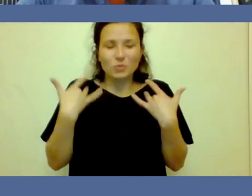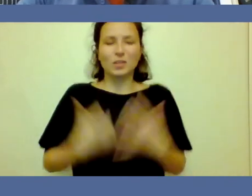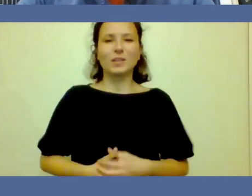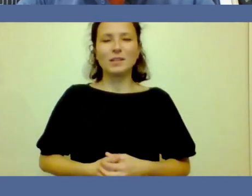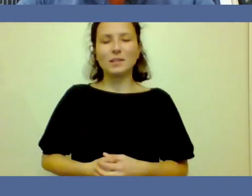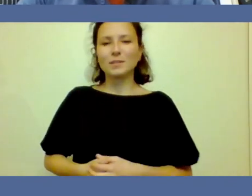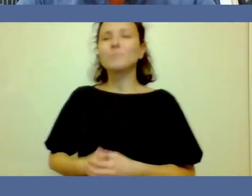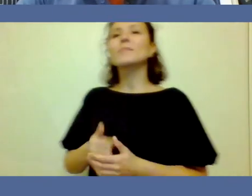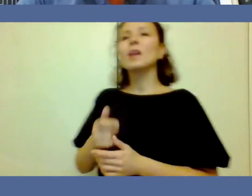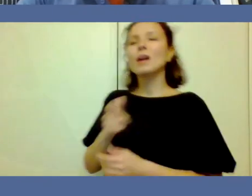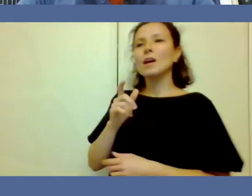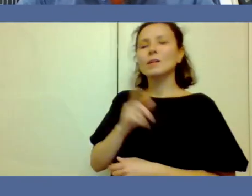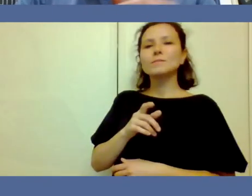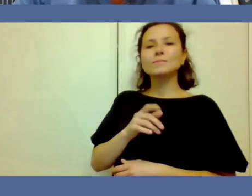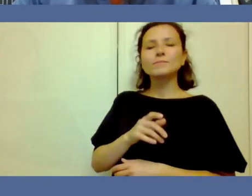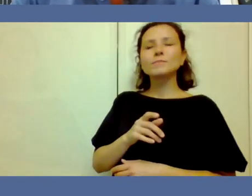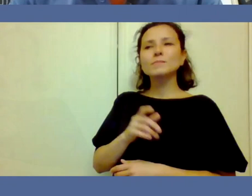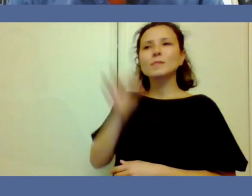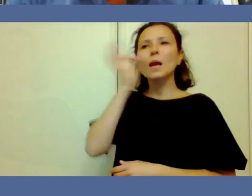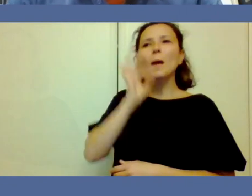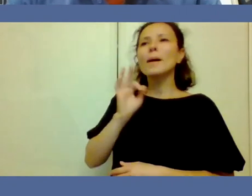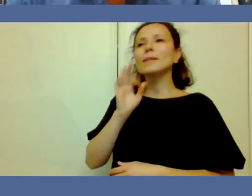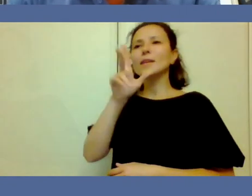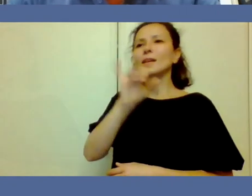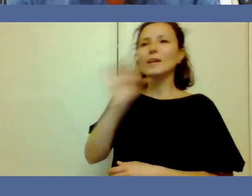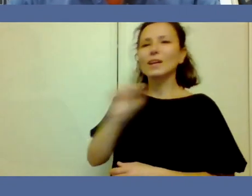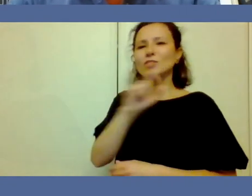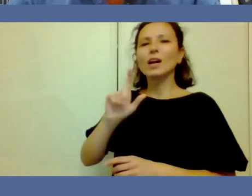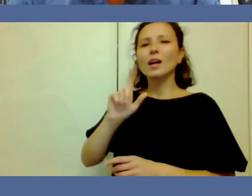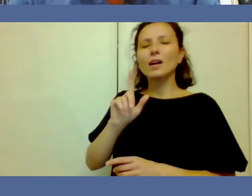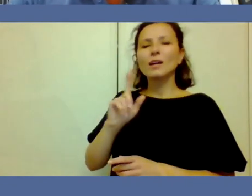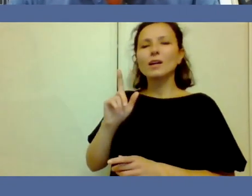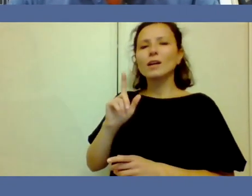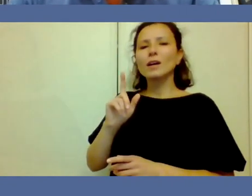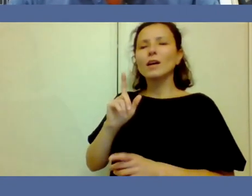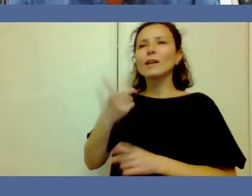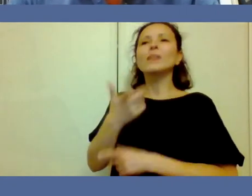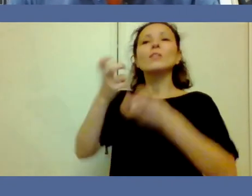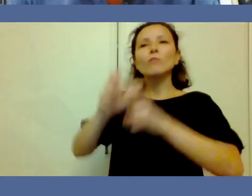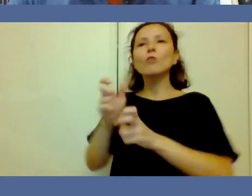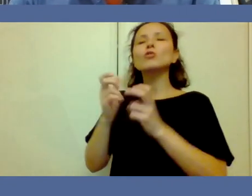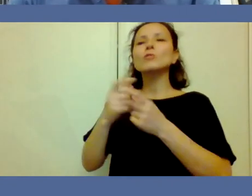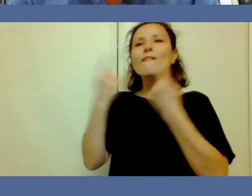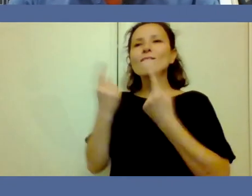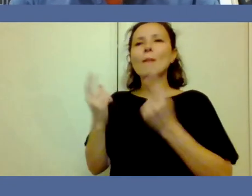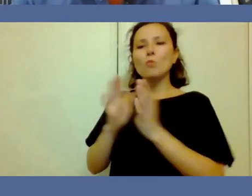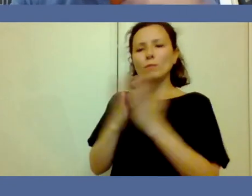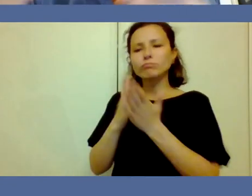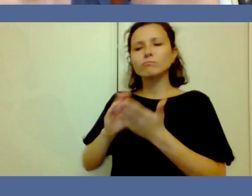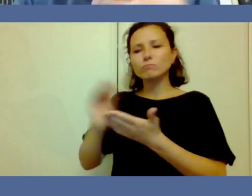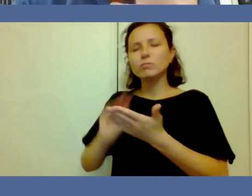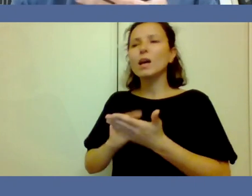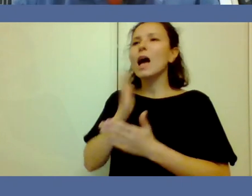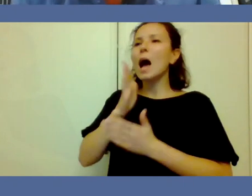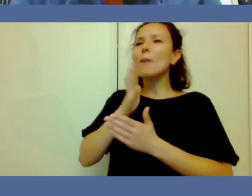czytelniczka Agnieszka, pani Katarzyno, jak się pani dystansuje od wykreowanej w książce fabuły po napisaniu książki. A, że